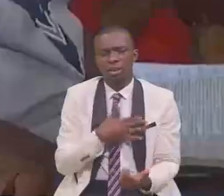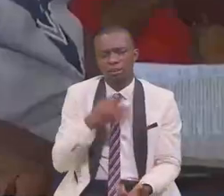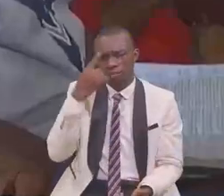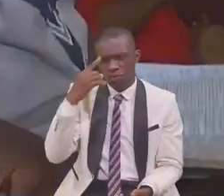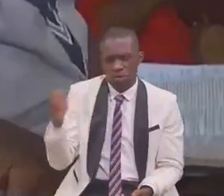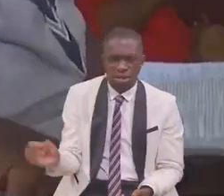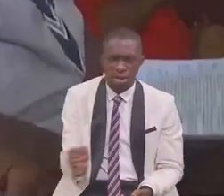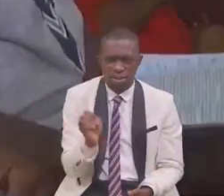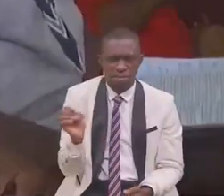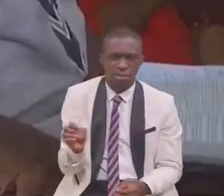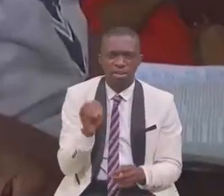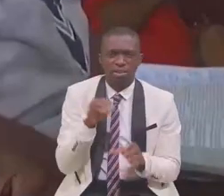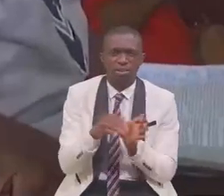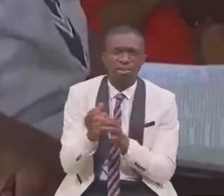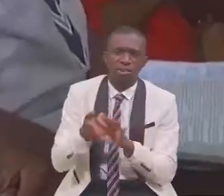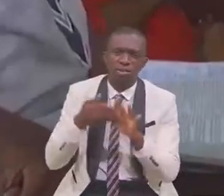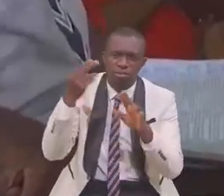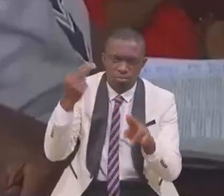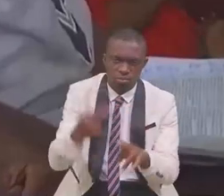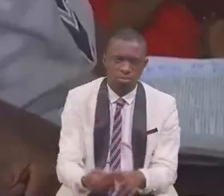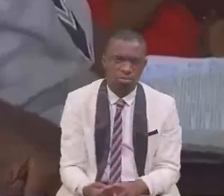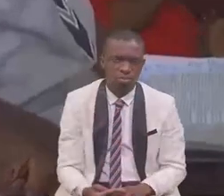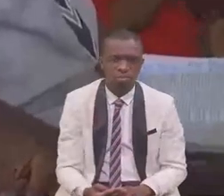les siècles. Amen.